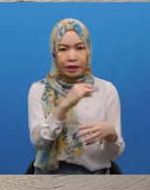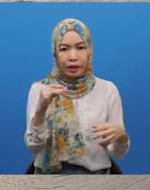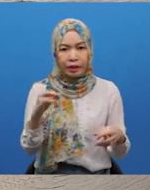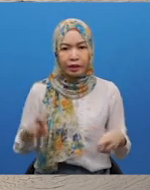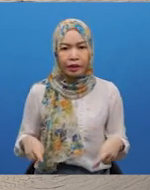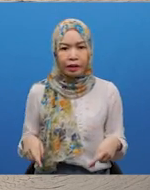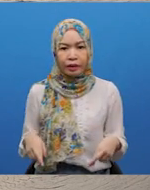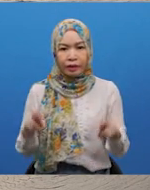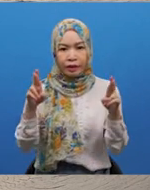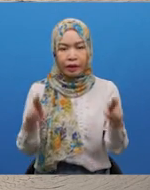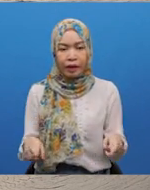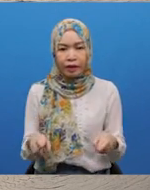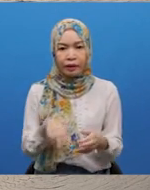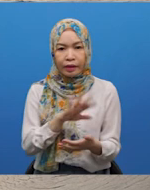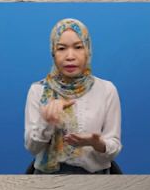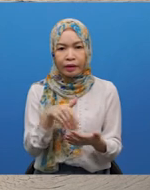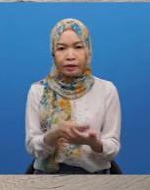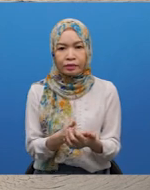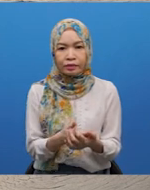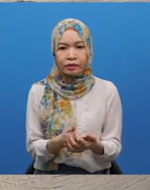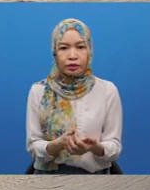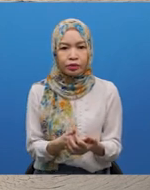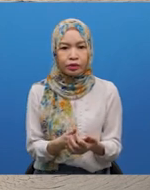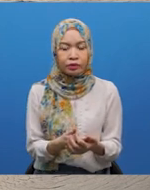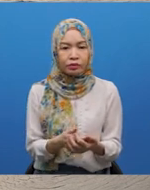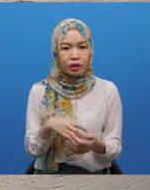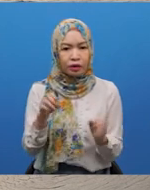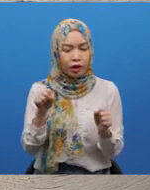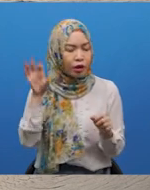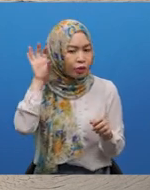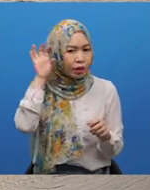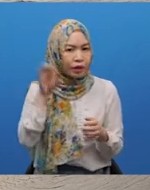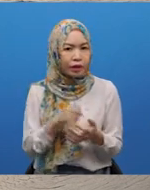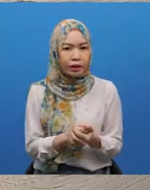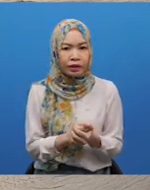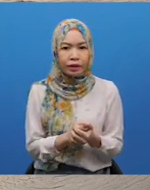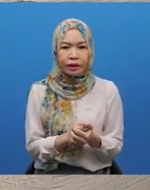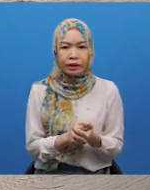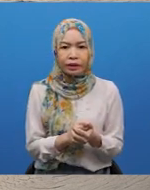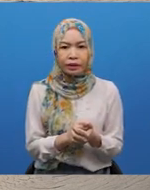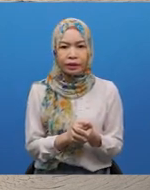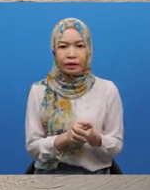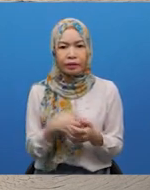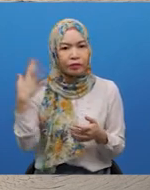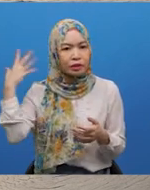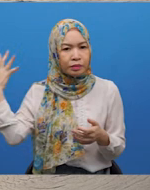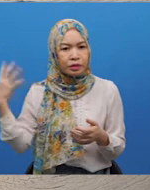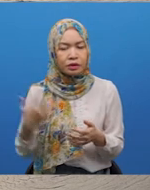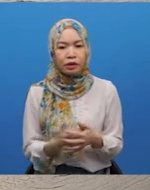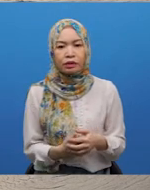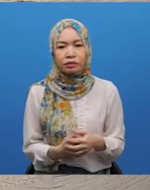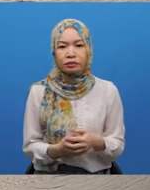bagaikan di medan peperangan jelas kedengaran. Baginda bertitah dengan nada yang